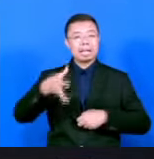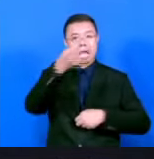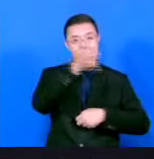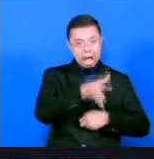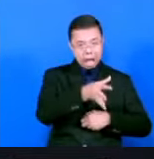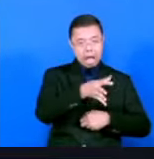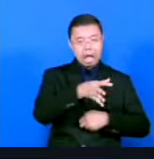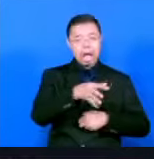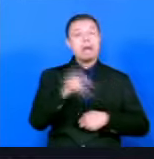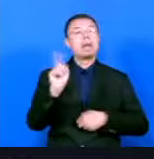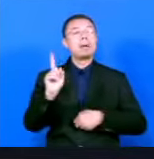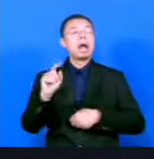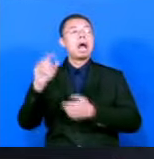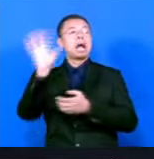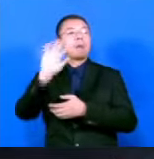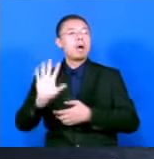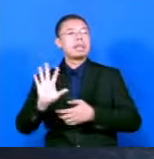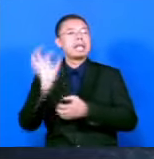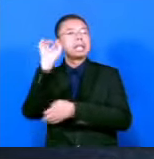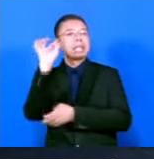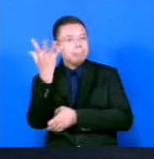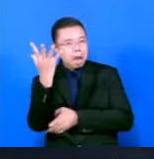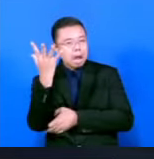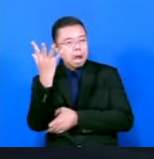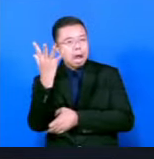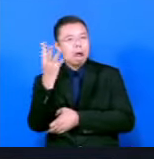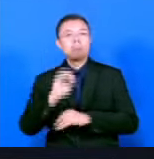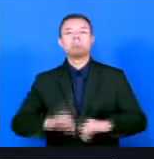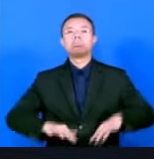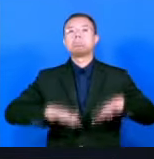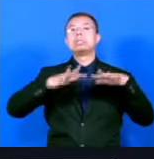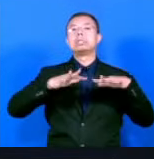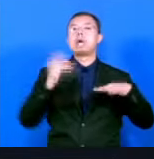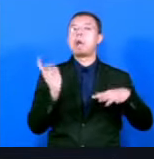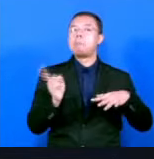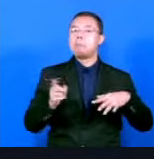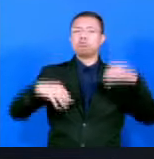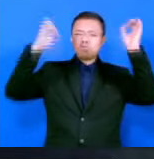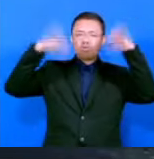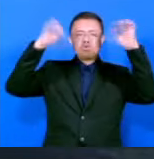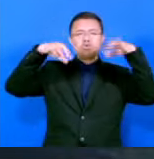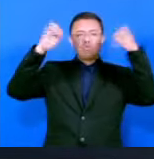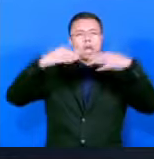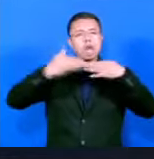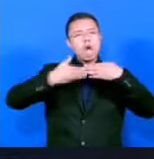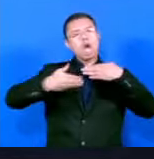dan Banyu Biru di Kabupaten Semarang, Jawa Tengah terendam banjir akibat diguyur hujan deras.